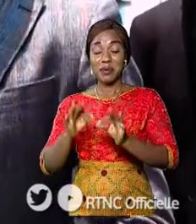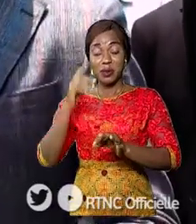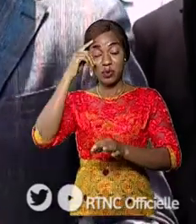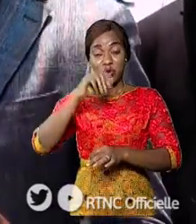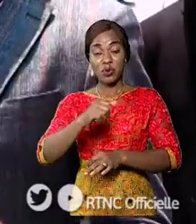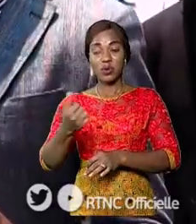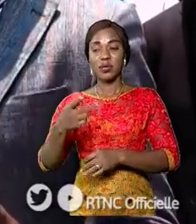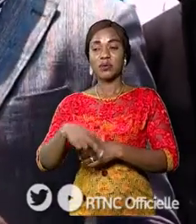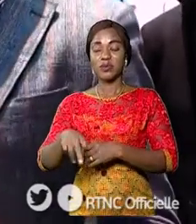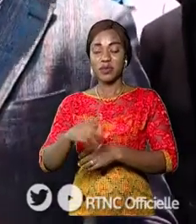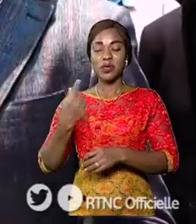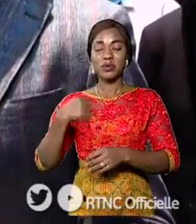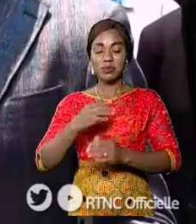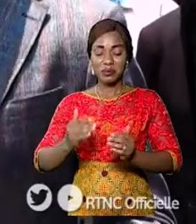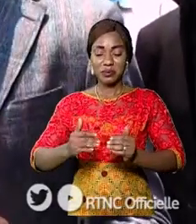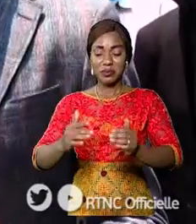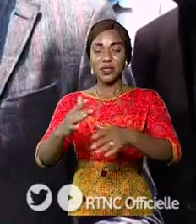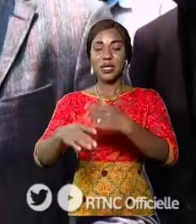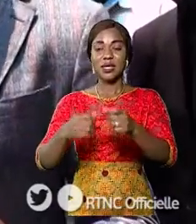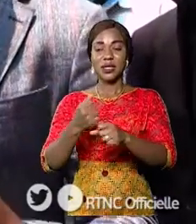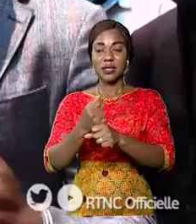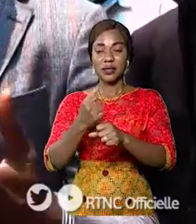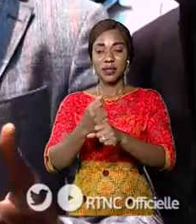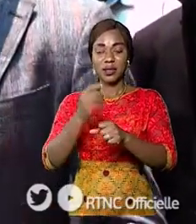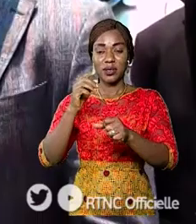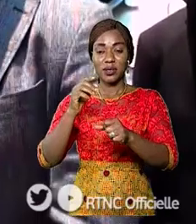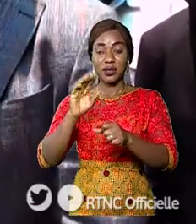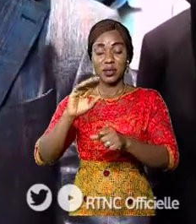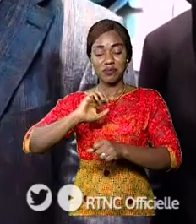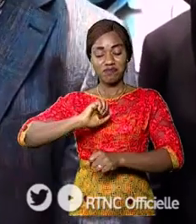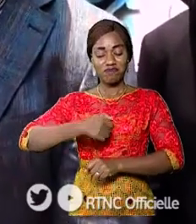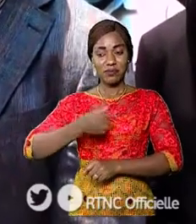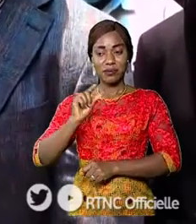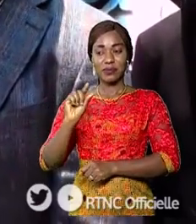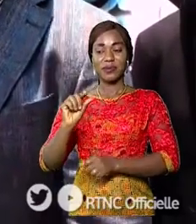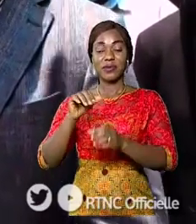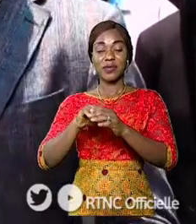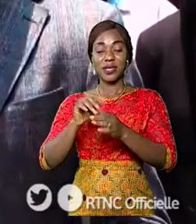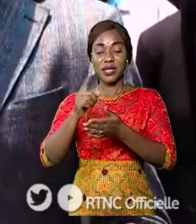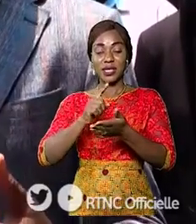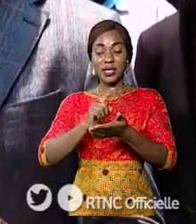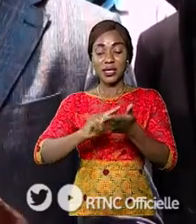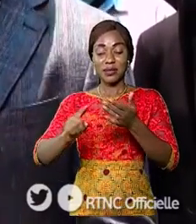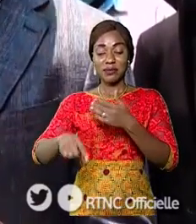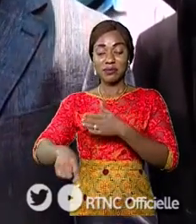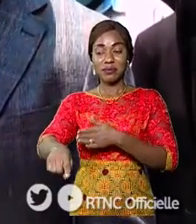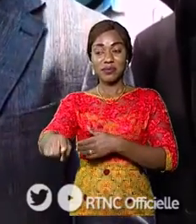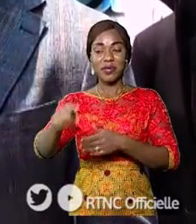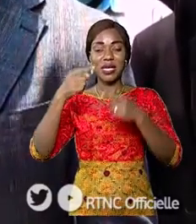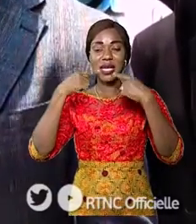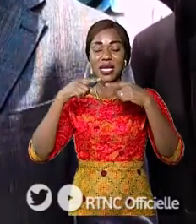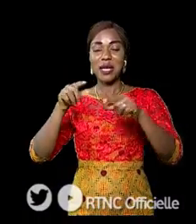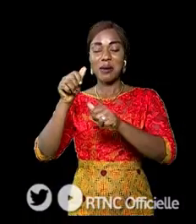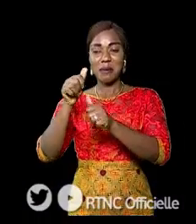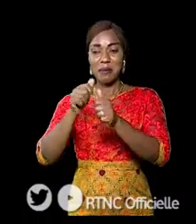provinces, le travail est en train d'être fait. Donc, dans les jours qui suivent, nous aurons aussi les résultats par